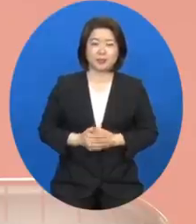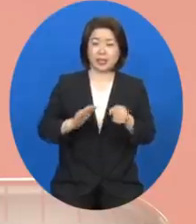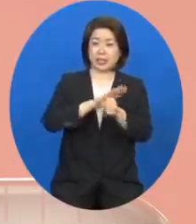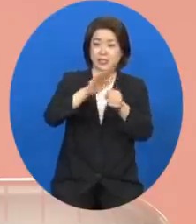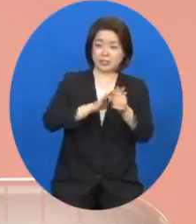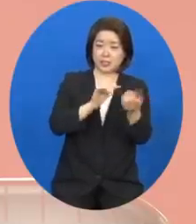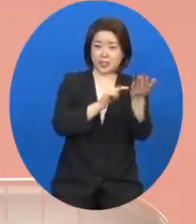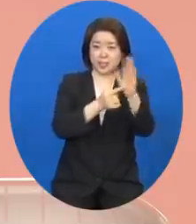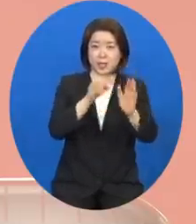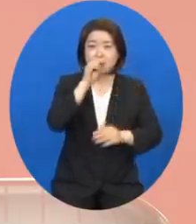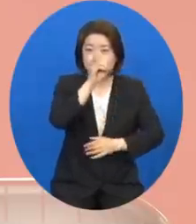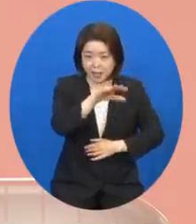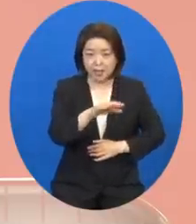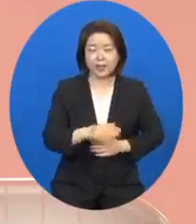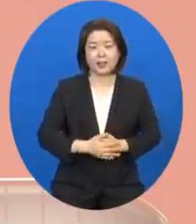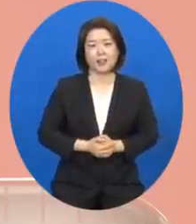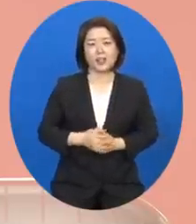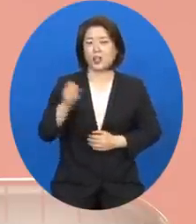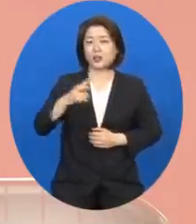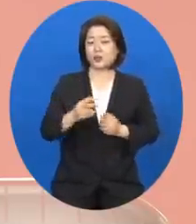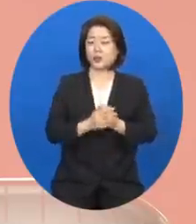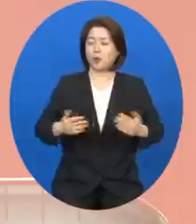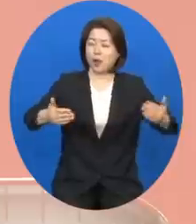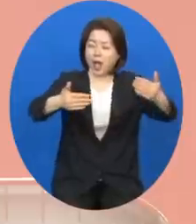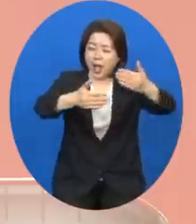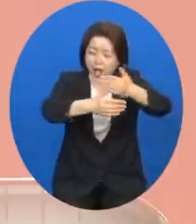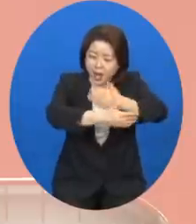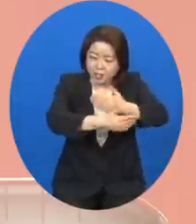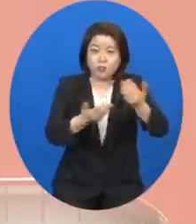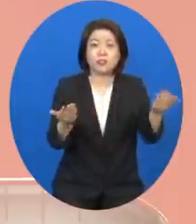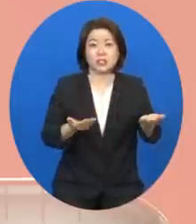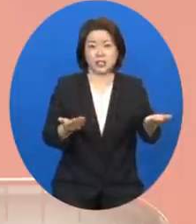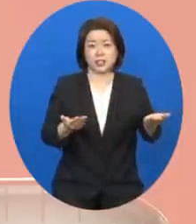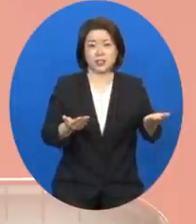사랑한다는 표현, 또 그렇게 안아주는 일,